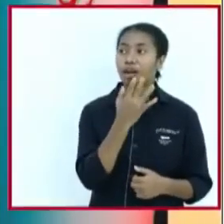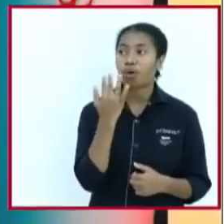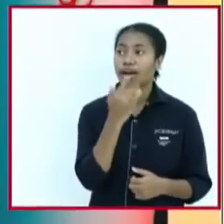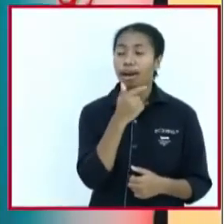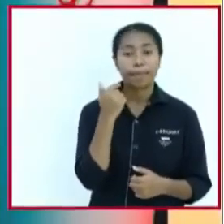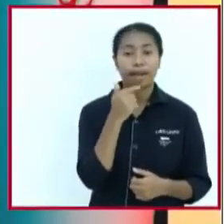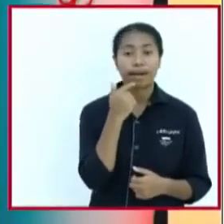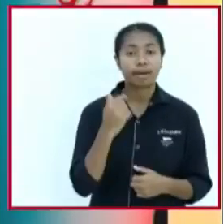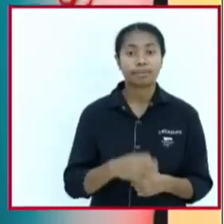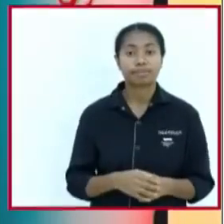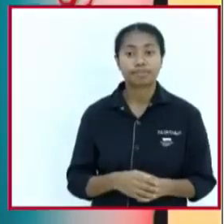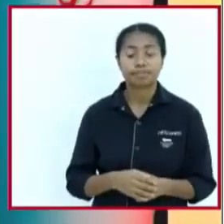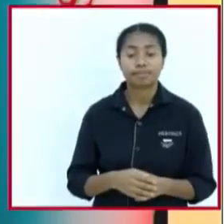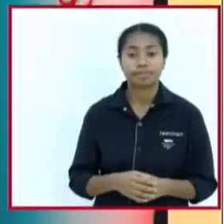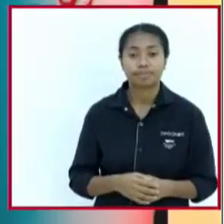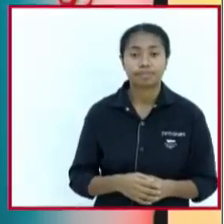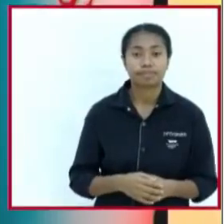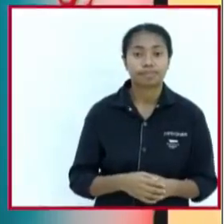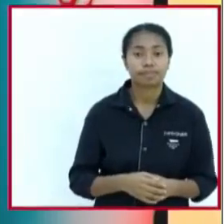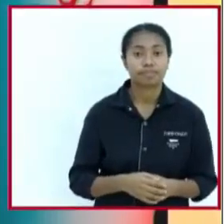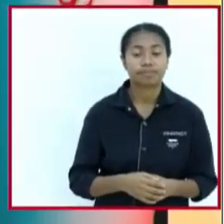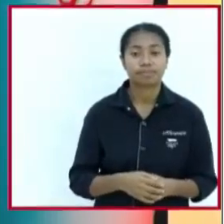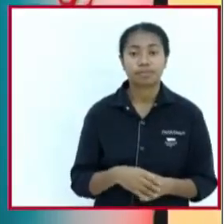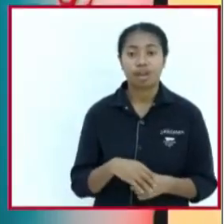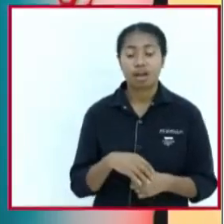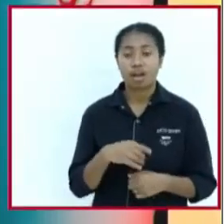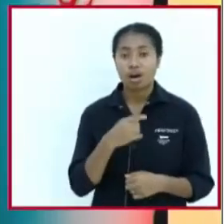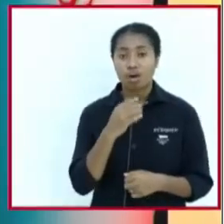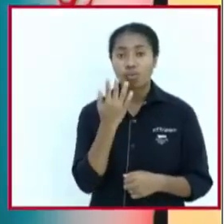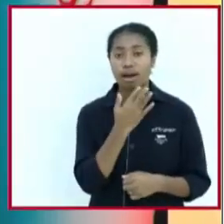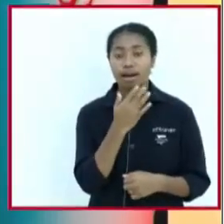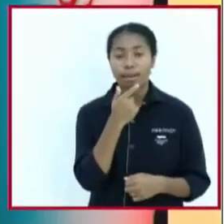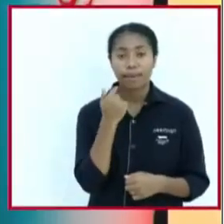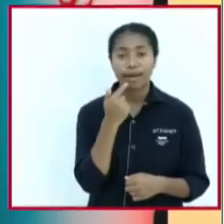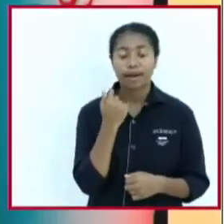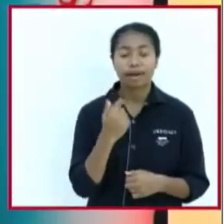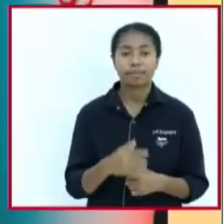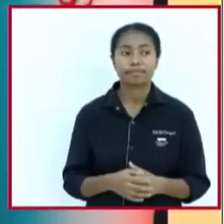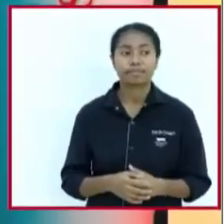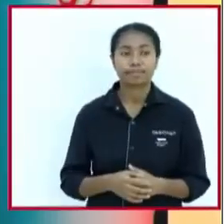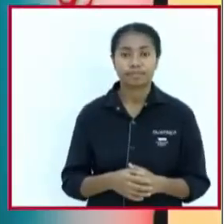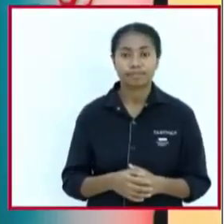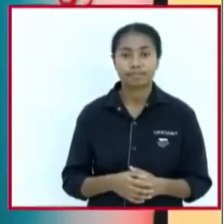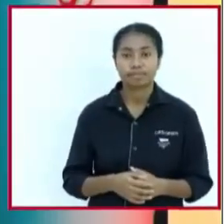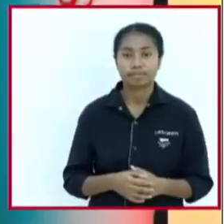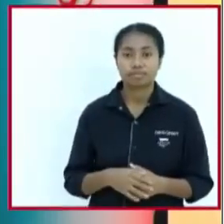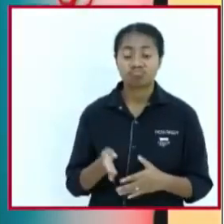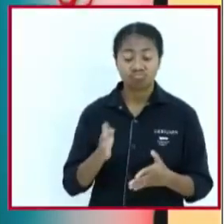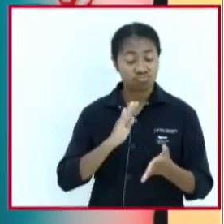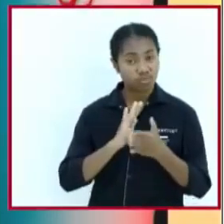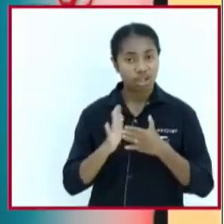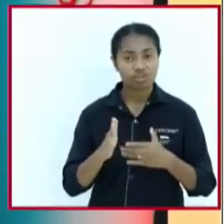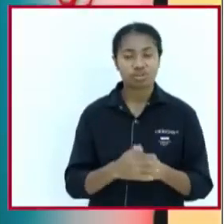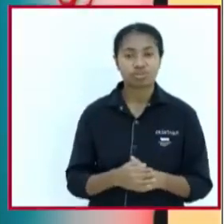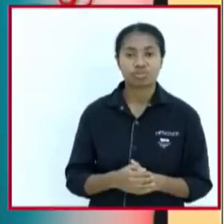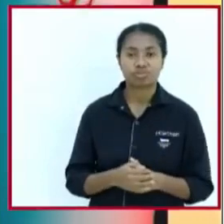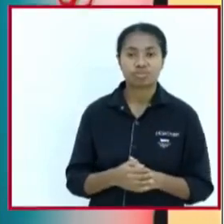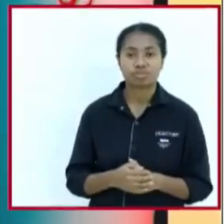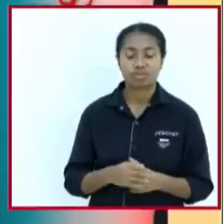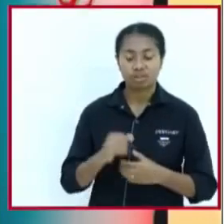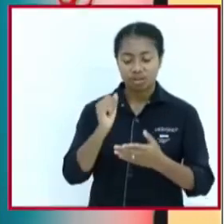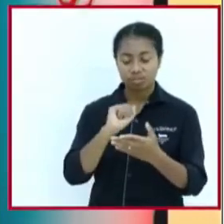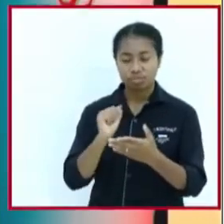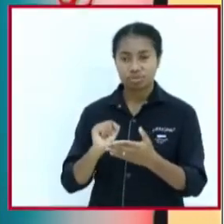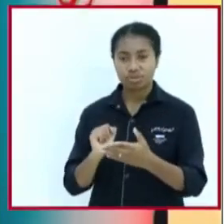apa berpegangan teguh pada pengharapan lalu selanjutnya penulis surat Ibrani